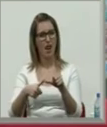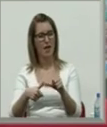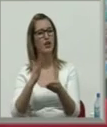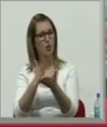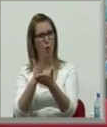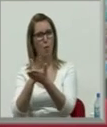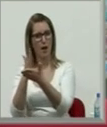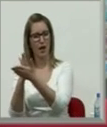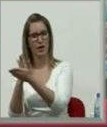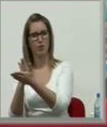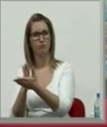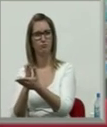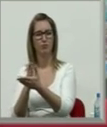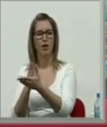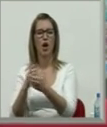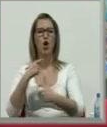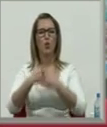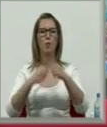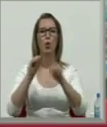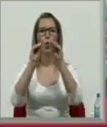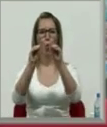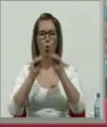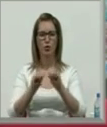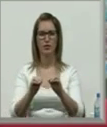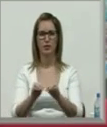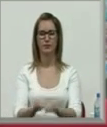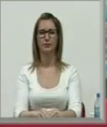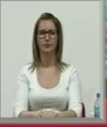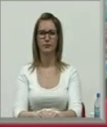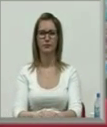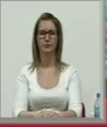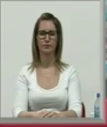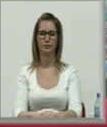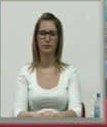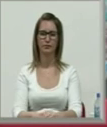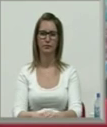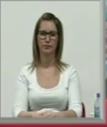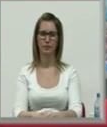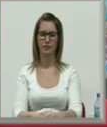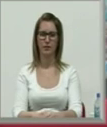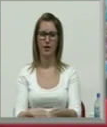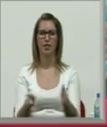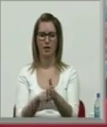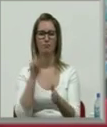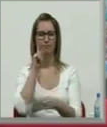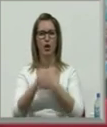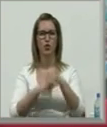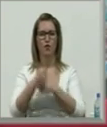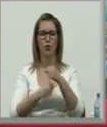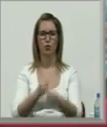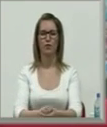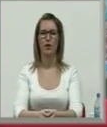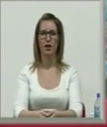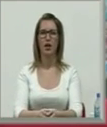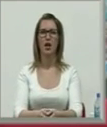na zasadzie takich trafionych szkoleń, czyli szkoleń pod zapotrzebowanie konkretnego pracodawcy, tak żeby w wyniku